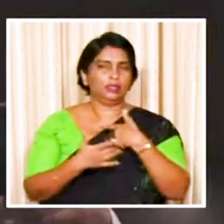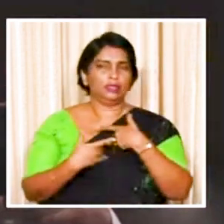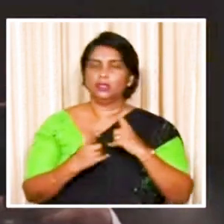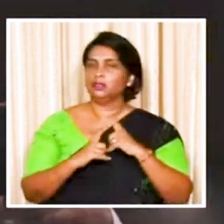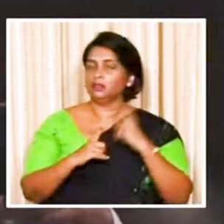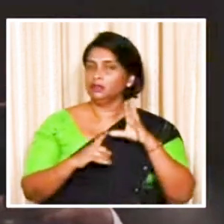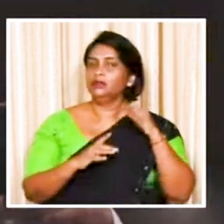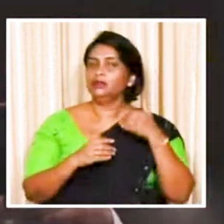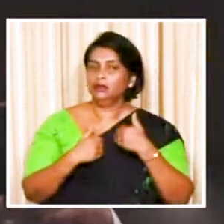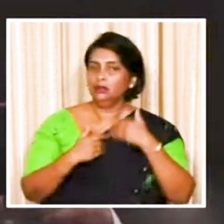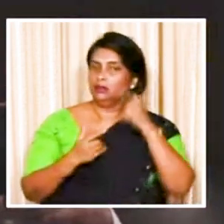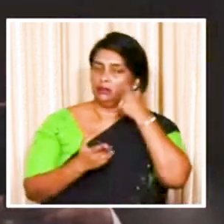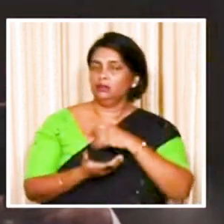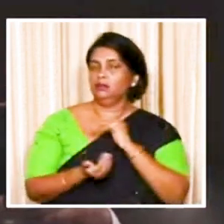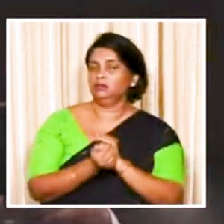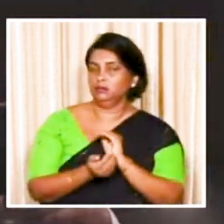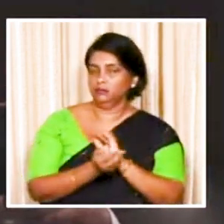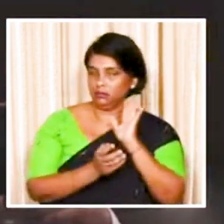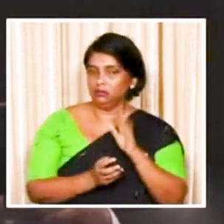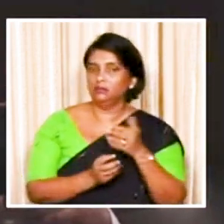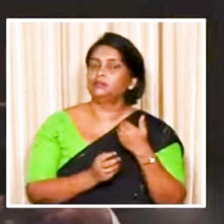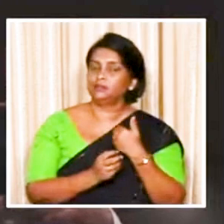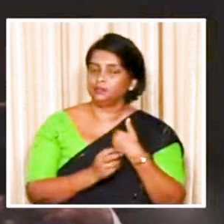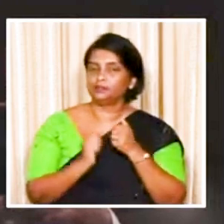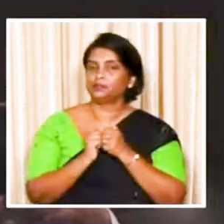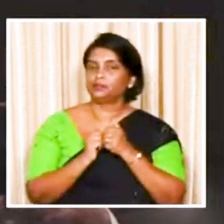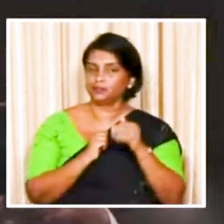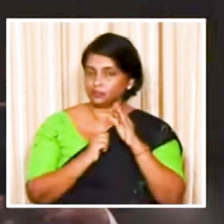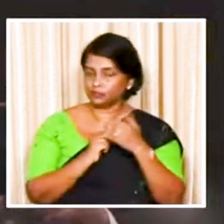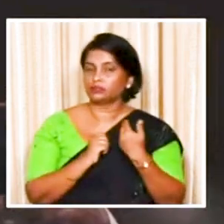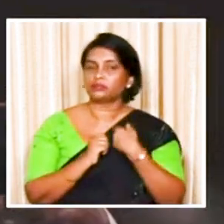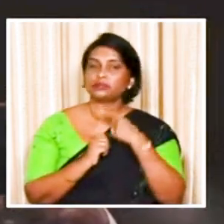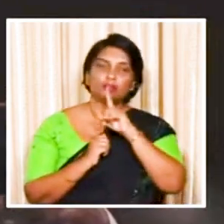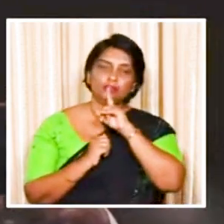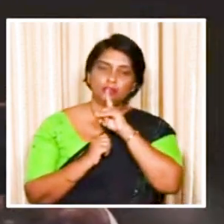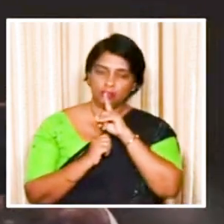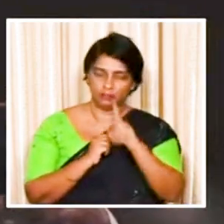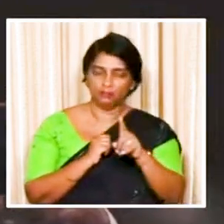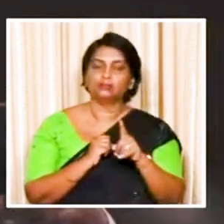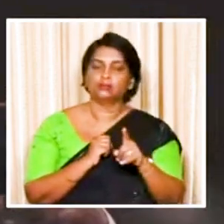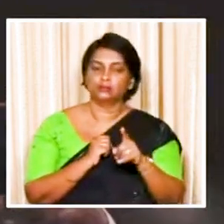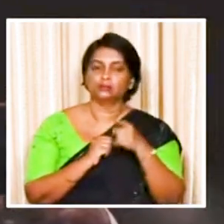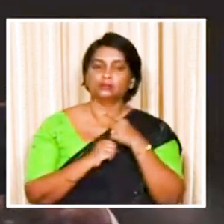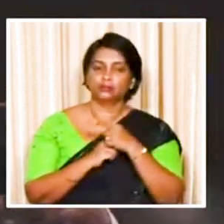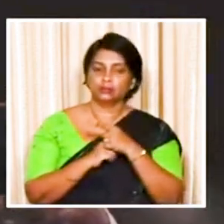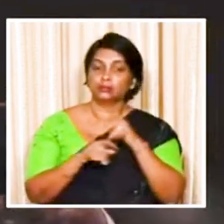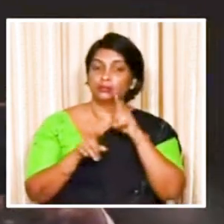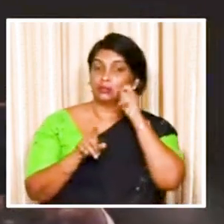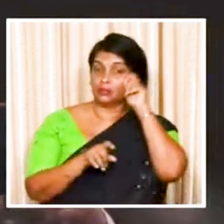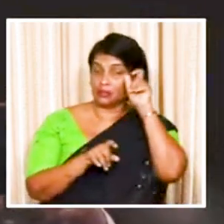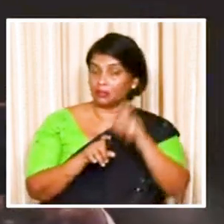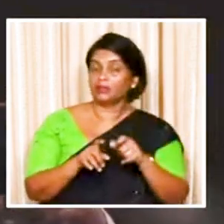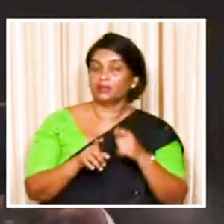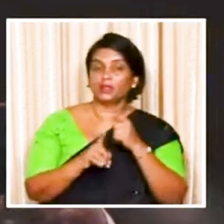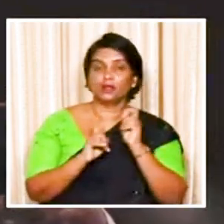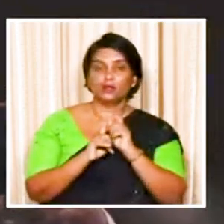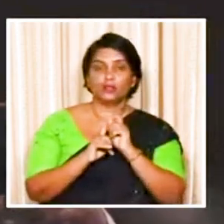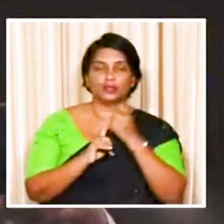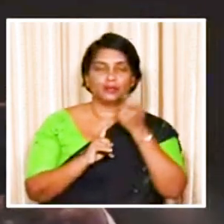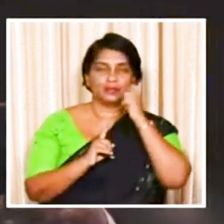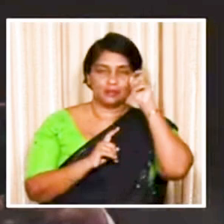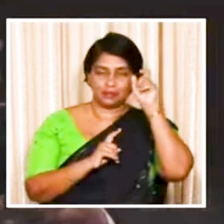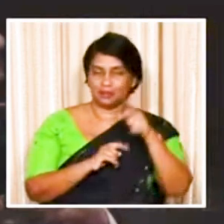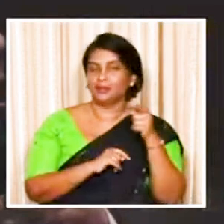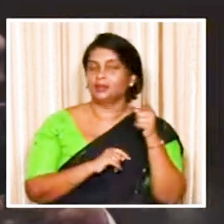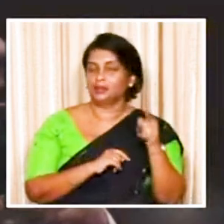பாதுகாப்பை உறுதிப்படுத்த ஆவண செய்யுமாறு தங்களை தயவுடன் கேட்டுக்கொள்கிறேன். இவ்வாறு பரராஜசிங்கம் சுஜீவன் அவர்கள் தன்னுடைய